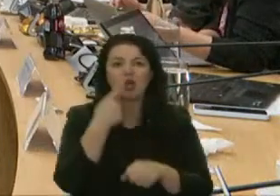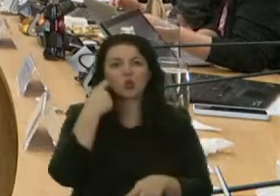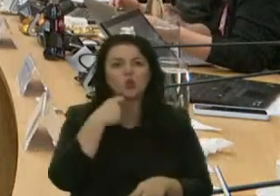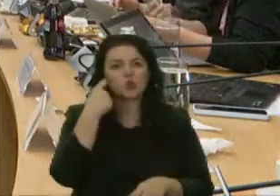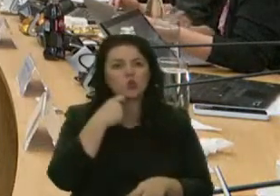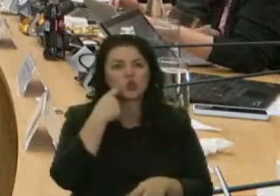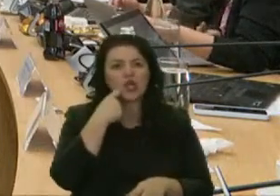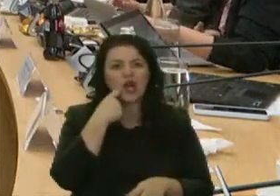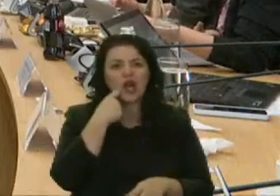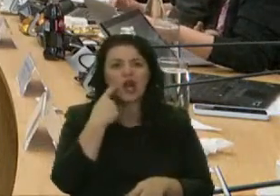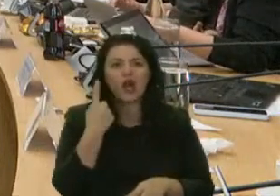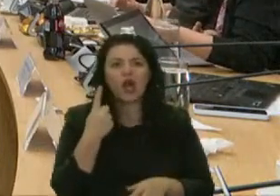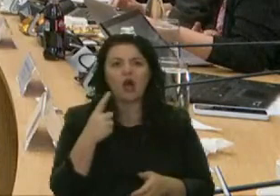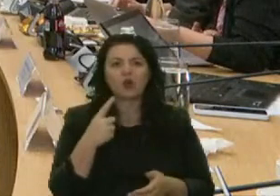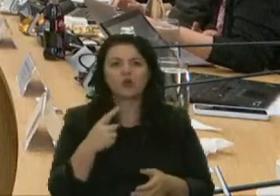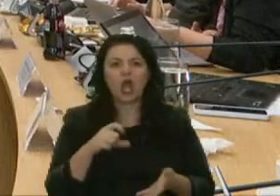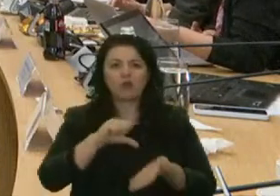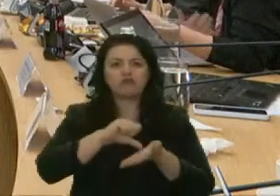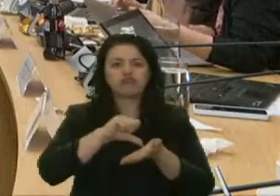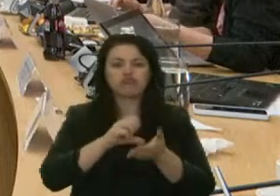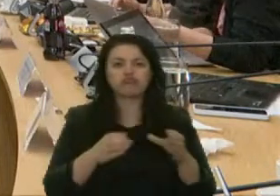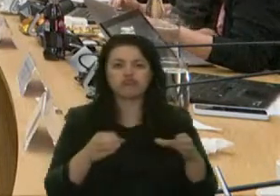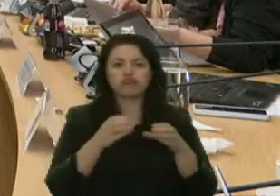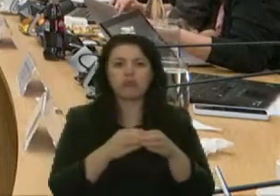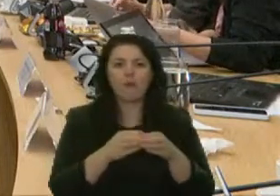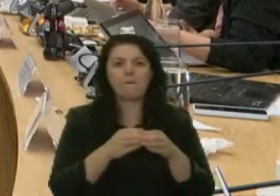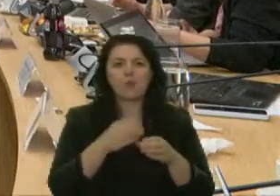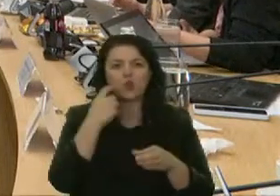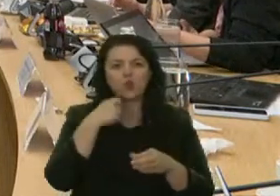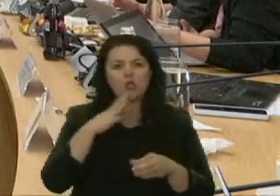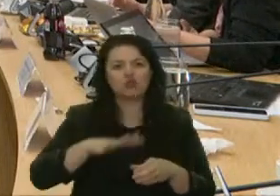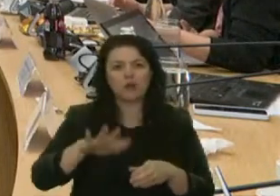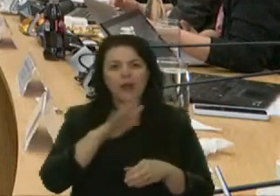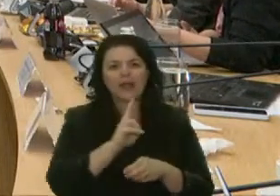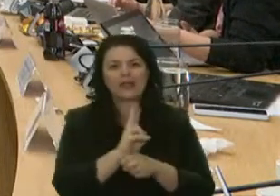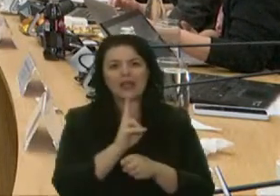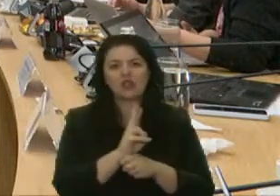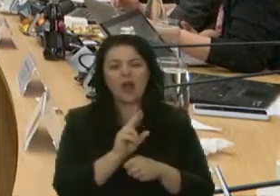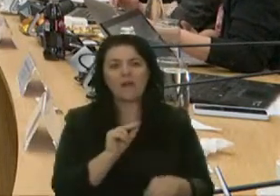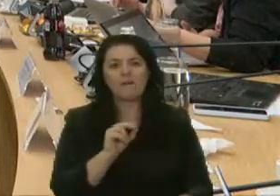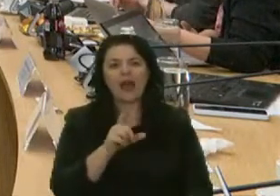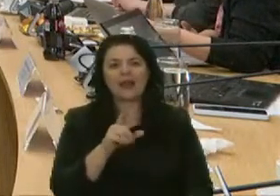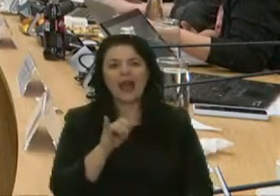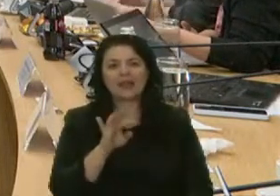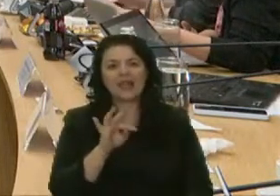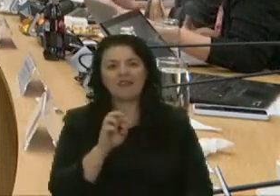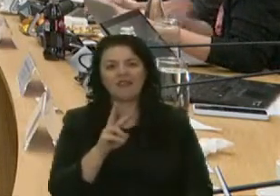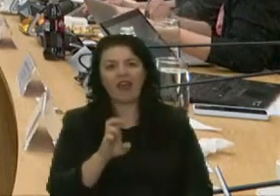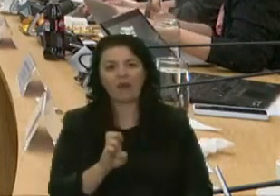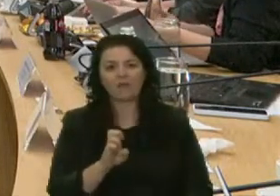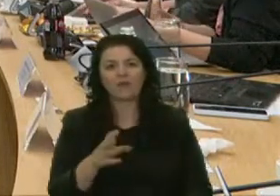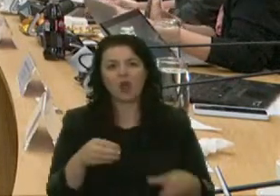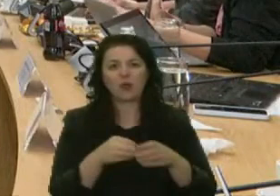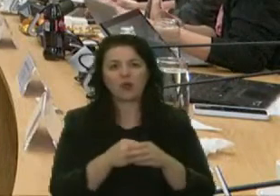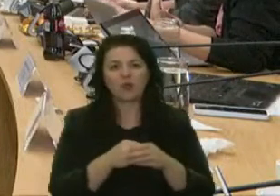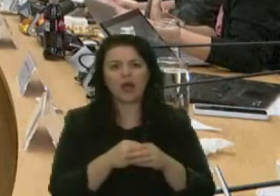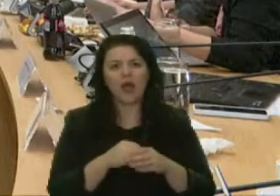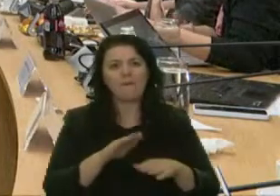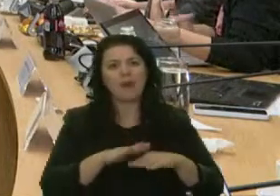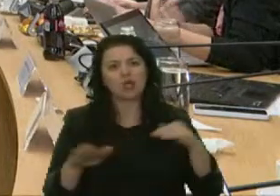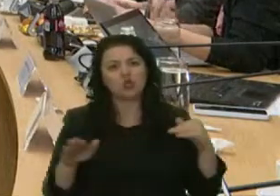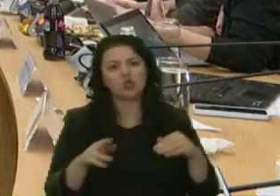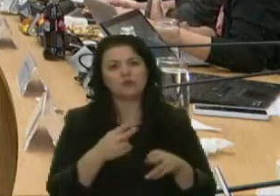Cluj Napoca a unei unități sanitare municipale de îngrijiri paliative având în componență paturi pentru